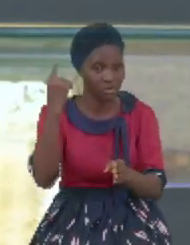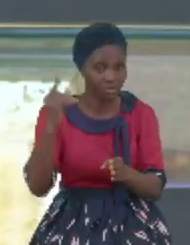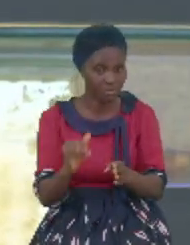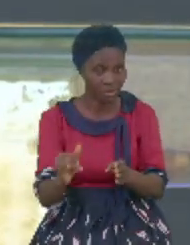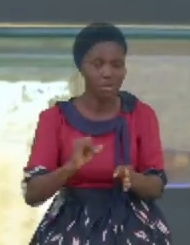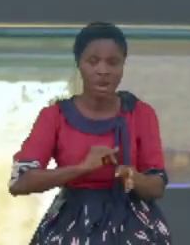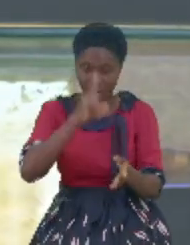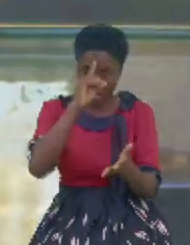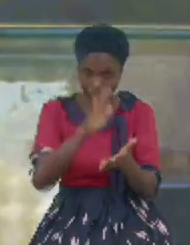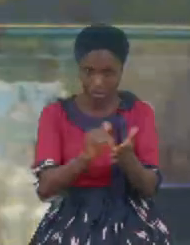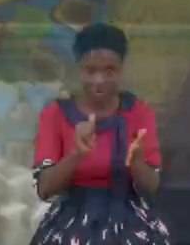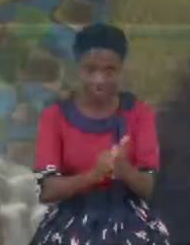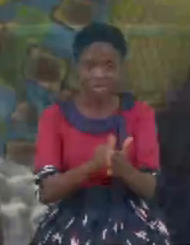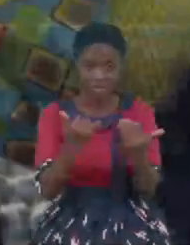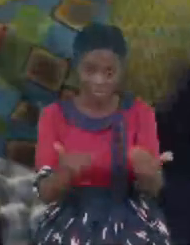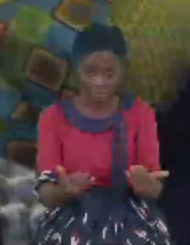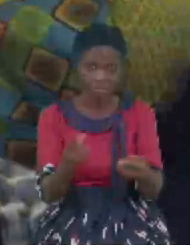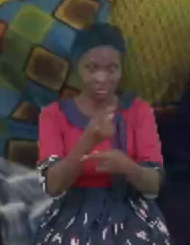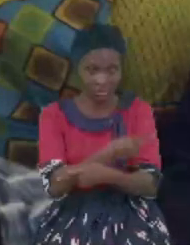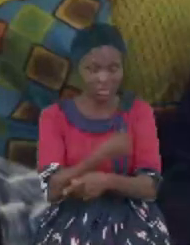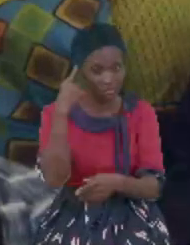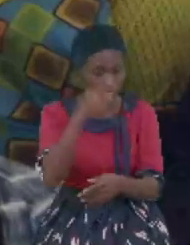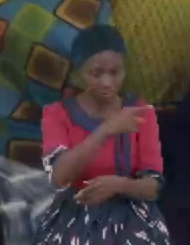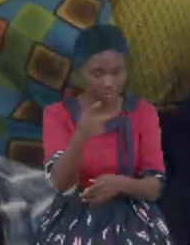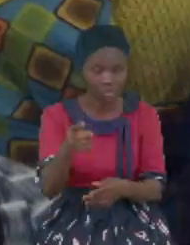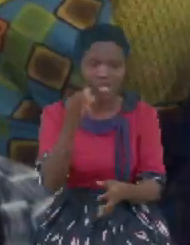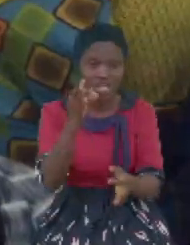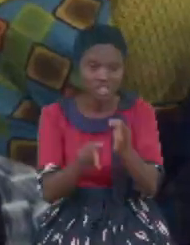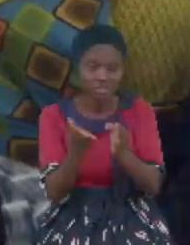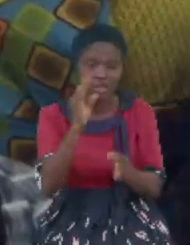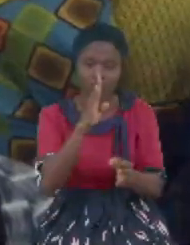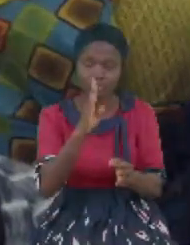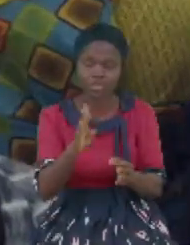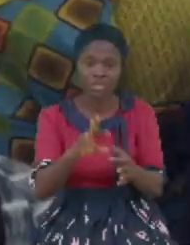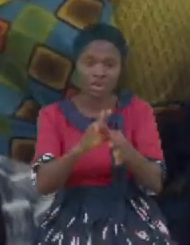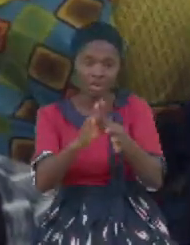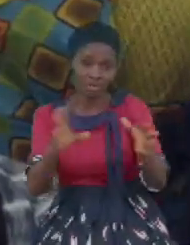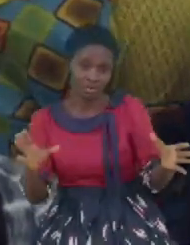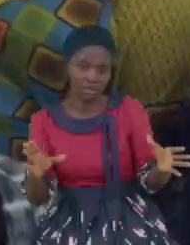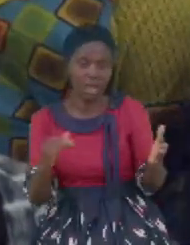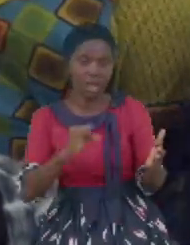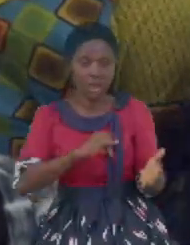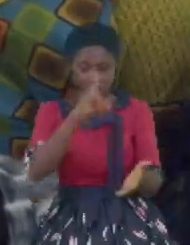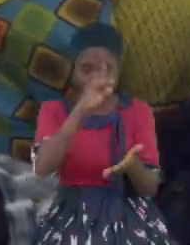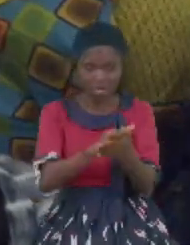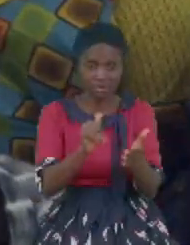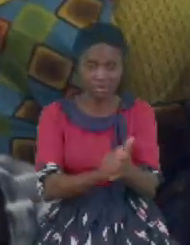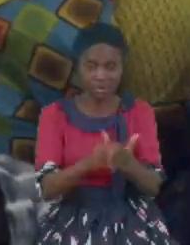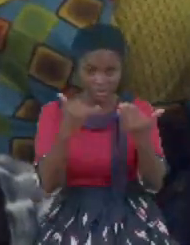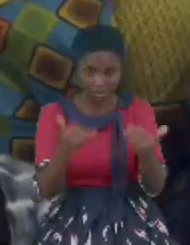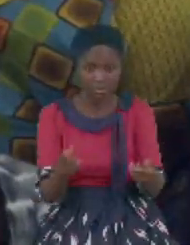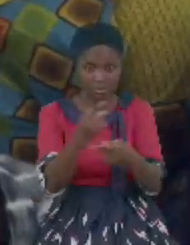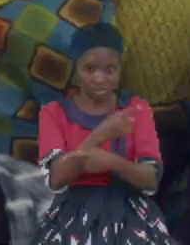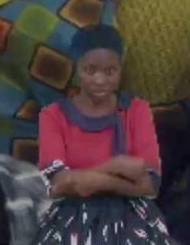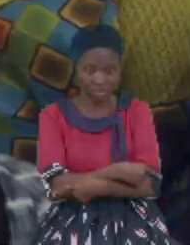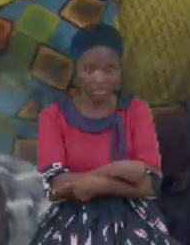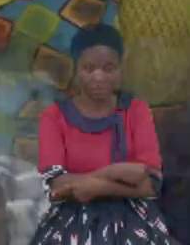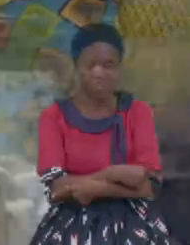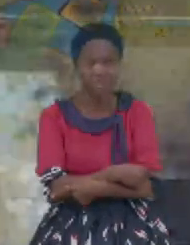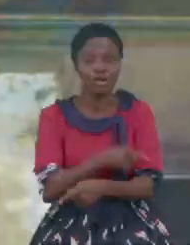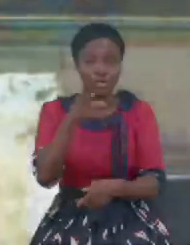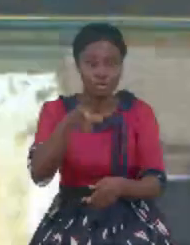jamais, et je crois que voici le jour. S'il y aura une libération, je crois que voici le jour. Il faut qu'il y